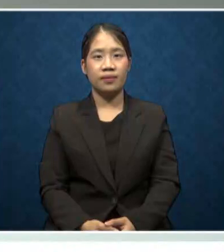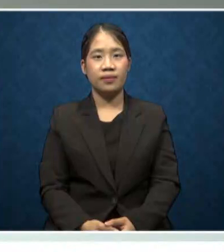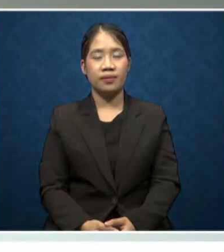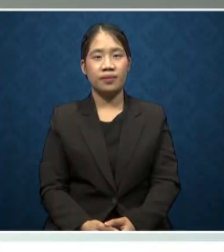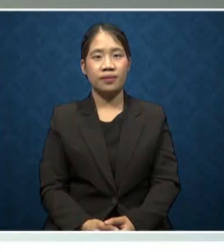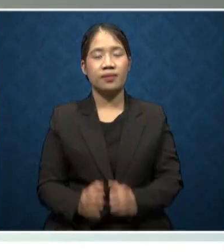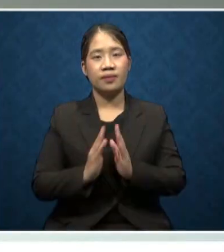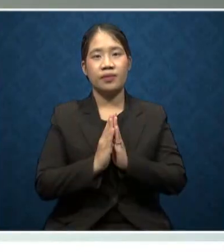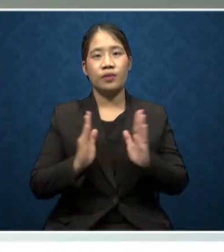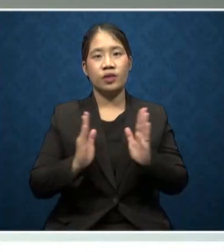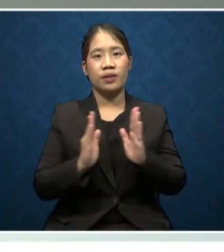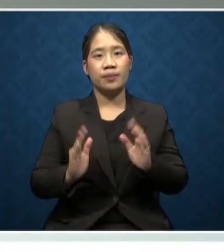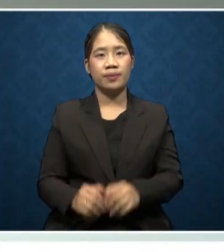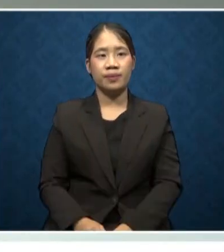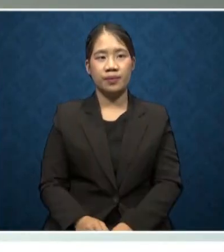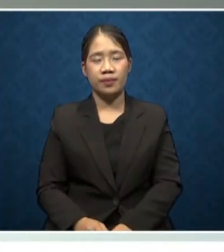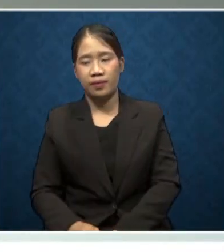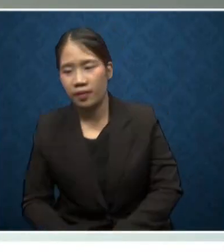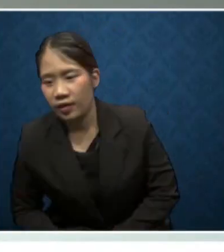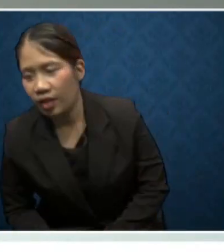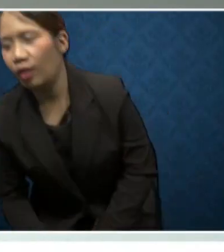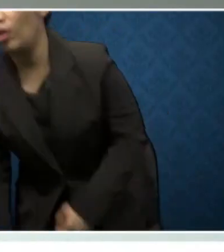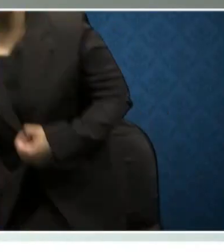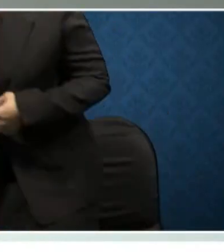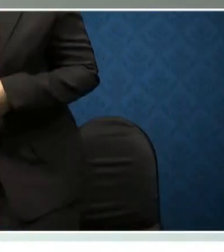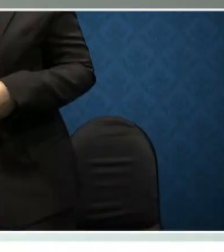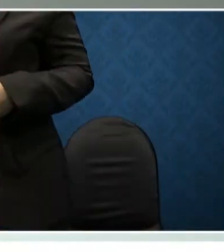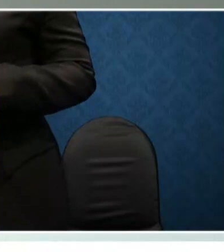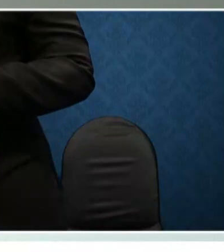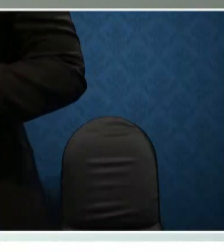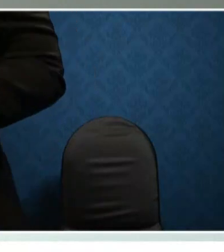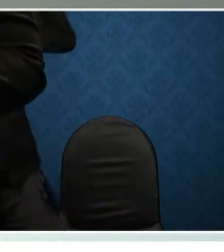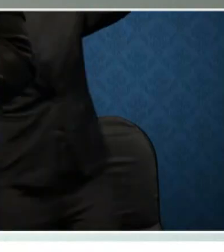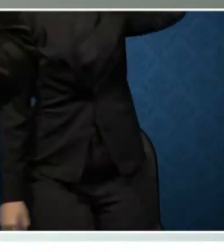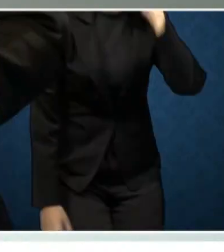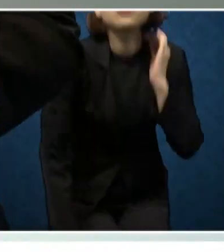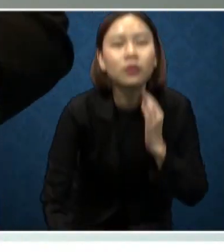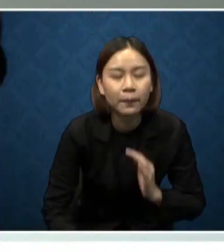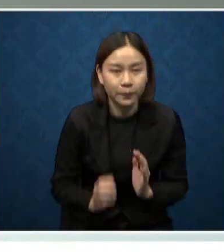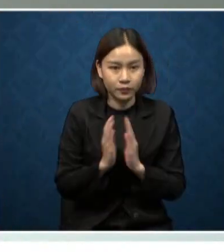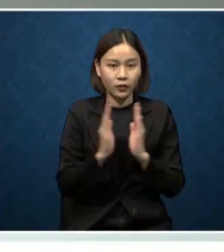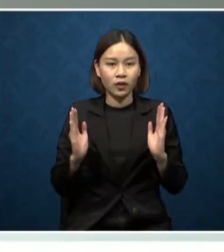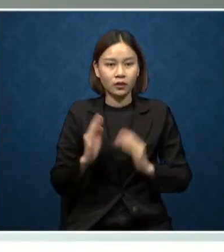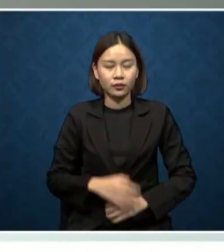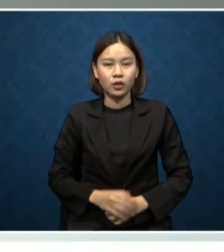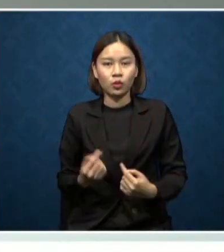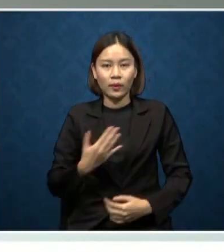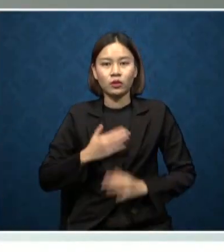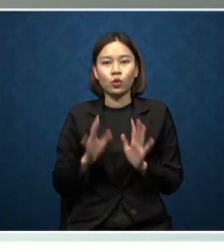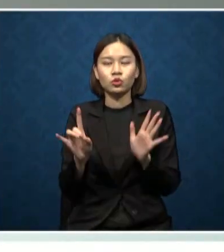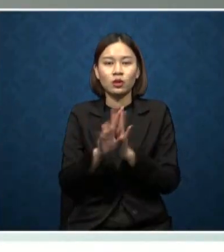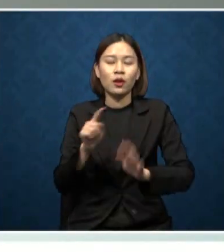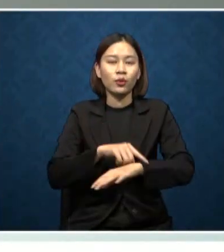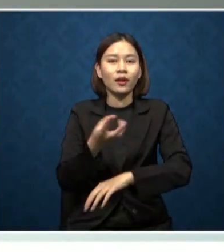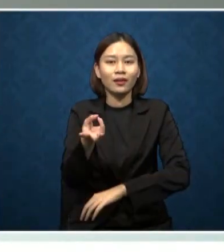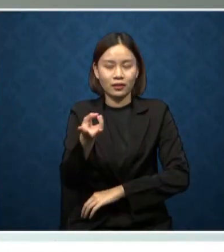ขอบคุณครับท่านประธานครับสมชายแสวงการสมาชิกวุฒิสภาขออภัยที่เข้ามาเป็นคนสุดท้ายแล้วก็จะขอใช้เวลาไม่มากนะครับผม